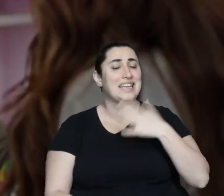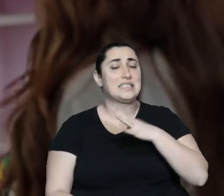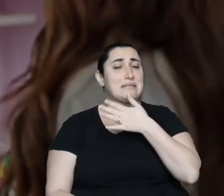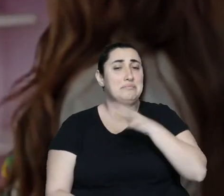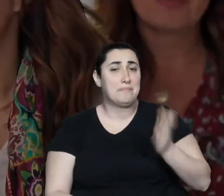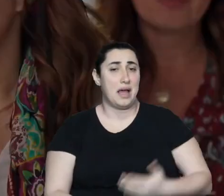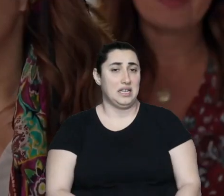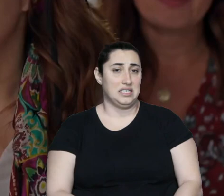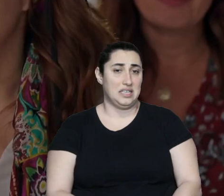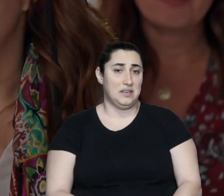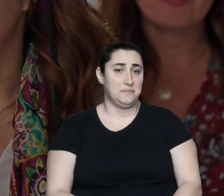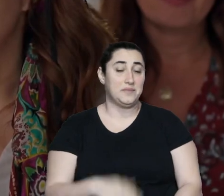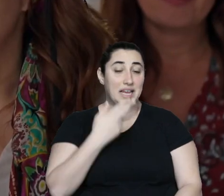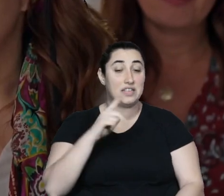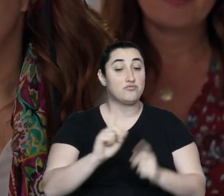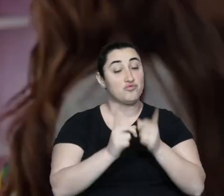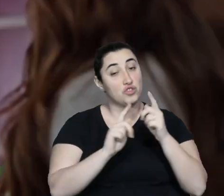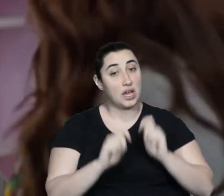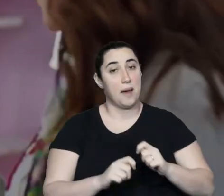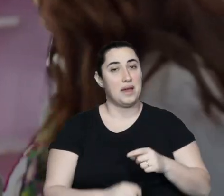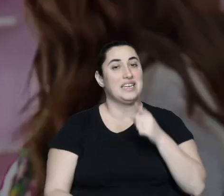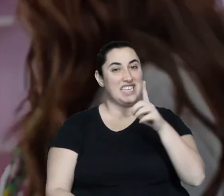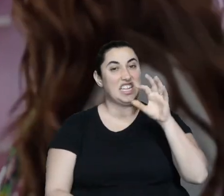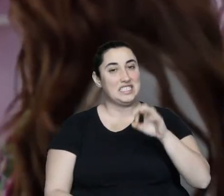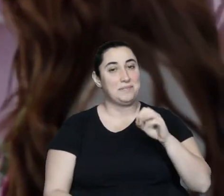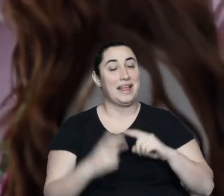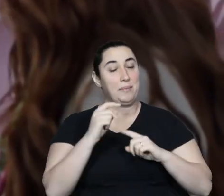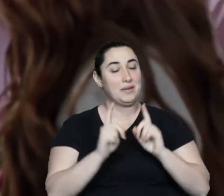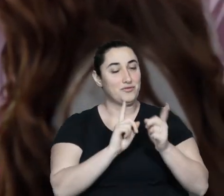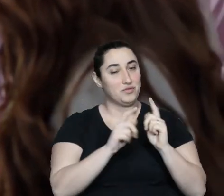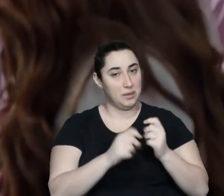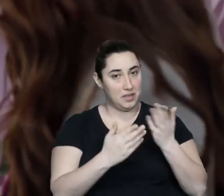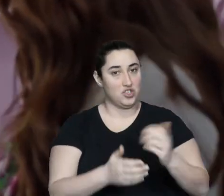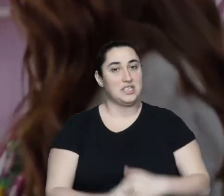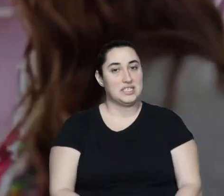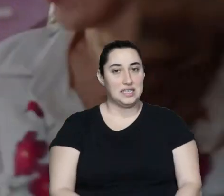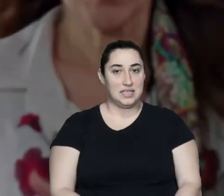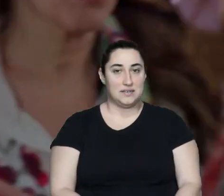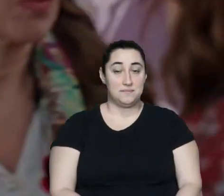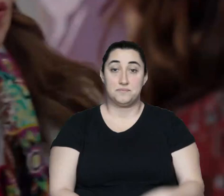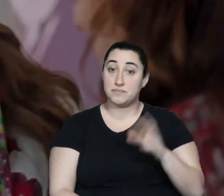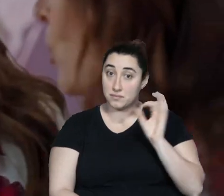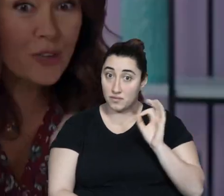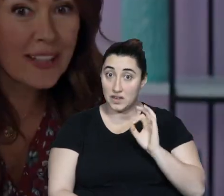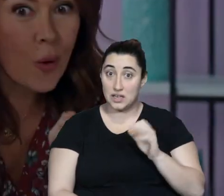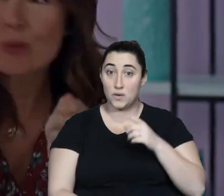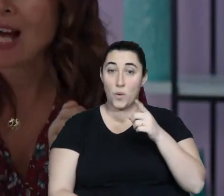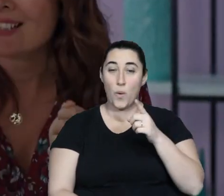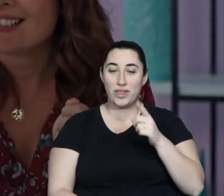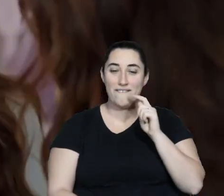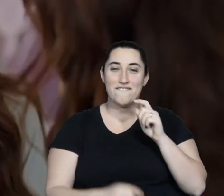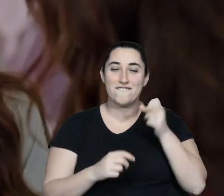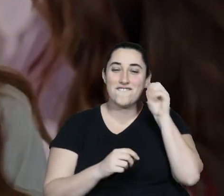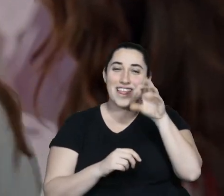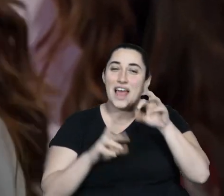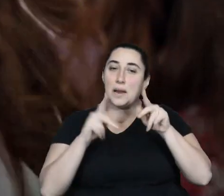istediklerini bilmezler. Kadınlar onlara yol gösterir. Sen de şimdi İbrahim'e yol göstereceksin. Aynen. Onun feneri